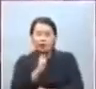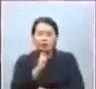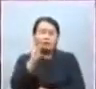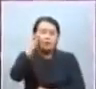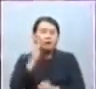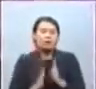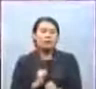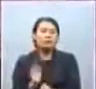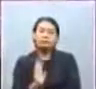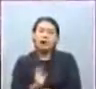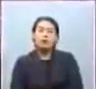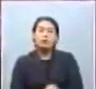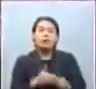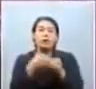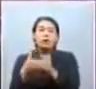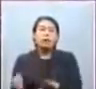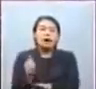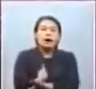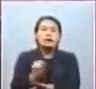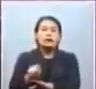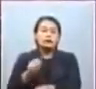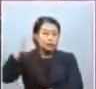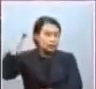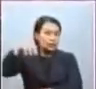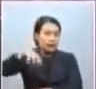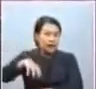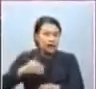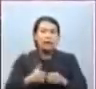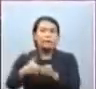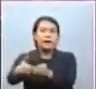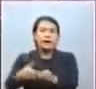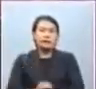จ้าหน้าที่นำตัวขึ้นรถทางด้านหลังตึกบัญชาการออกไปทันที